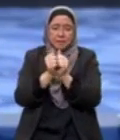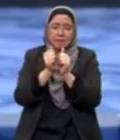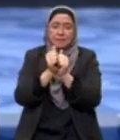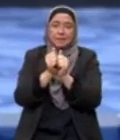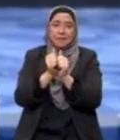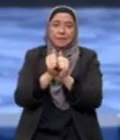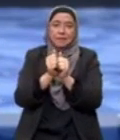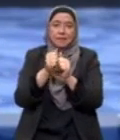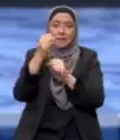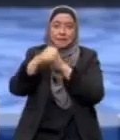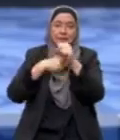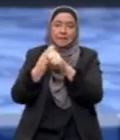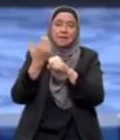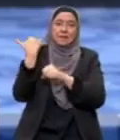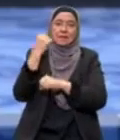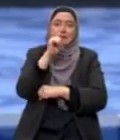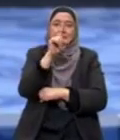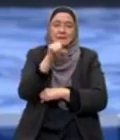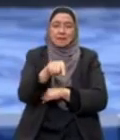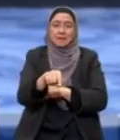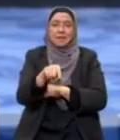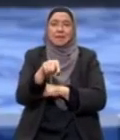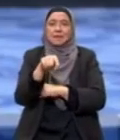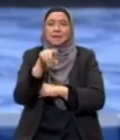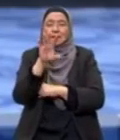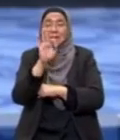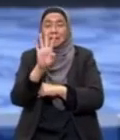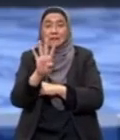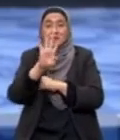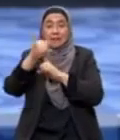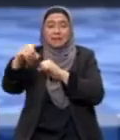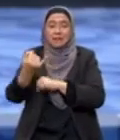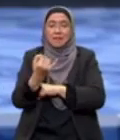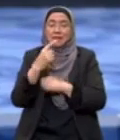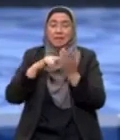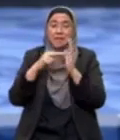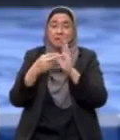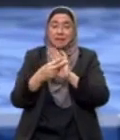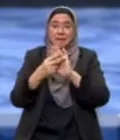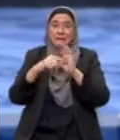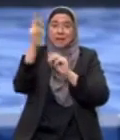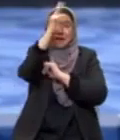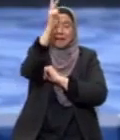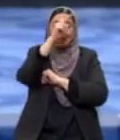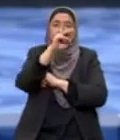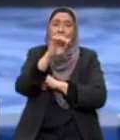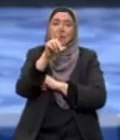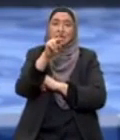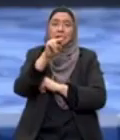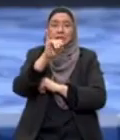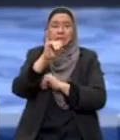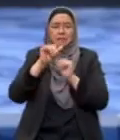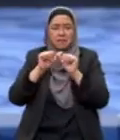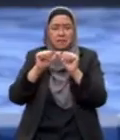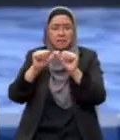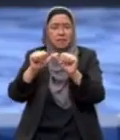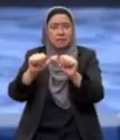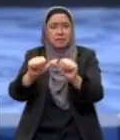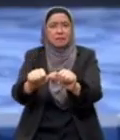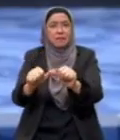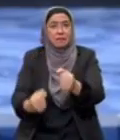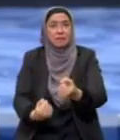tahun lepas ini menunjukkan bahawa kerajaan madani sentiasa menyokong dan akan menuruskan pelaksanaan